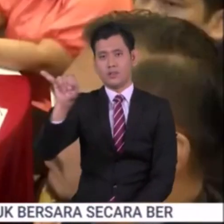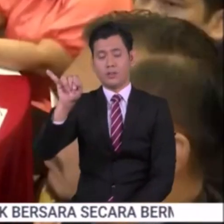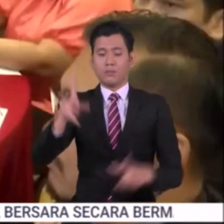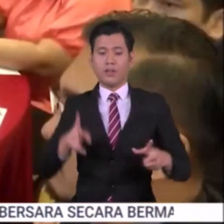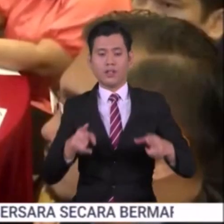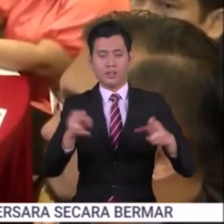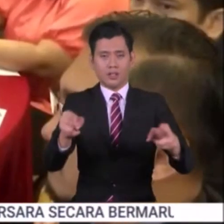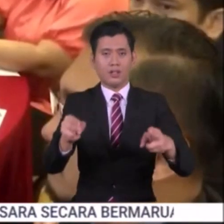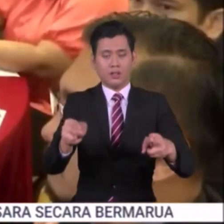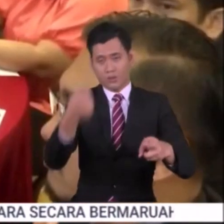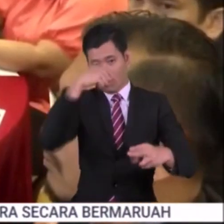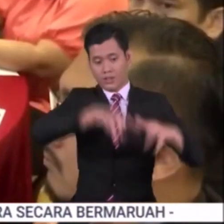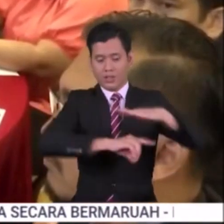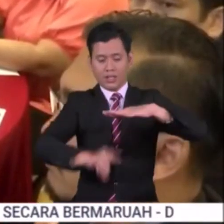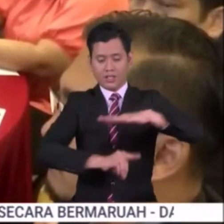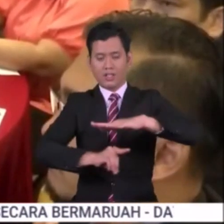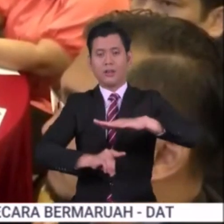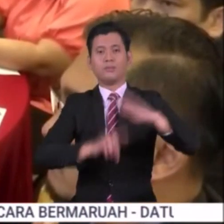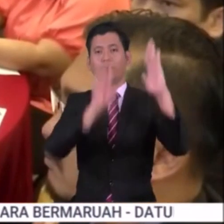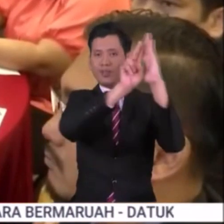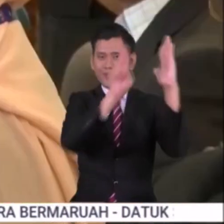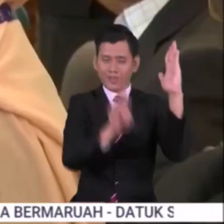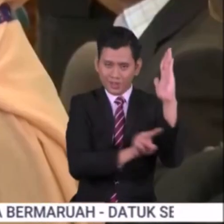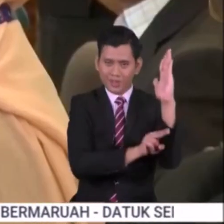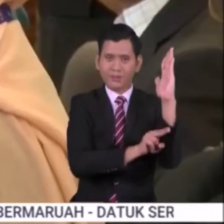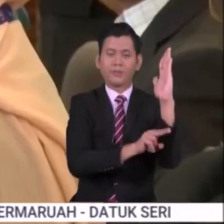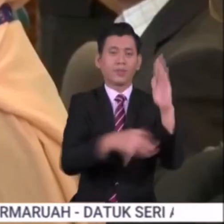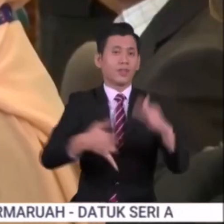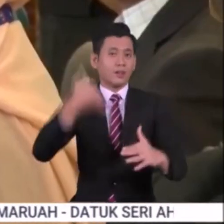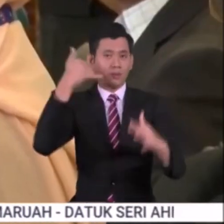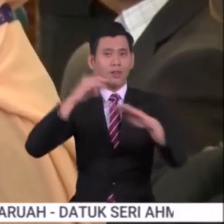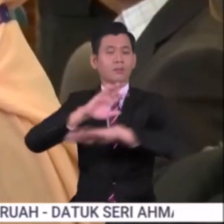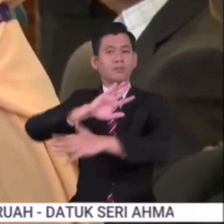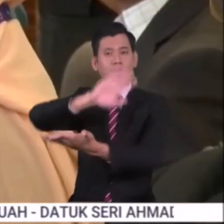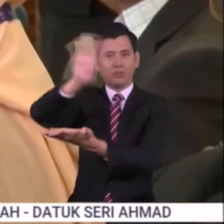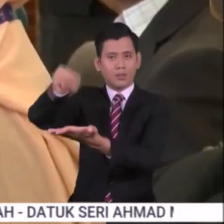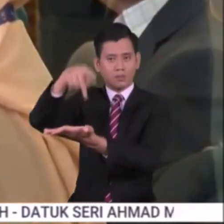masterclass bagi dasar dan peraturan telekomunikasi berpusat di Putrajaya.